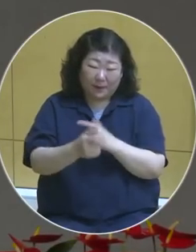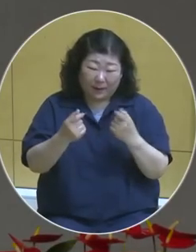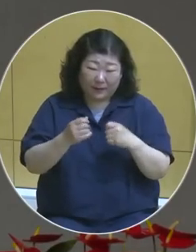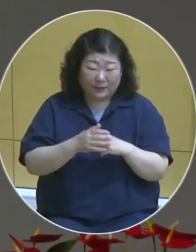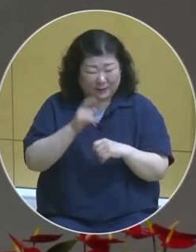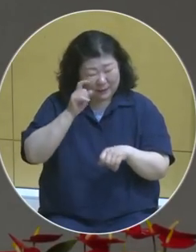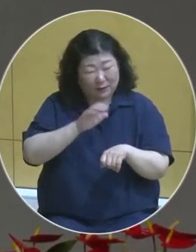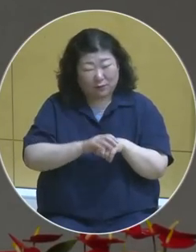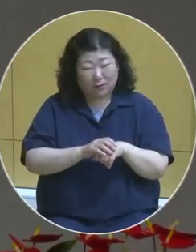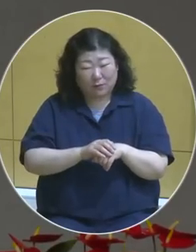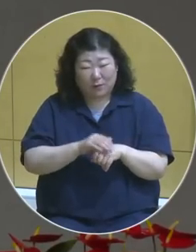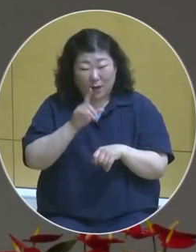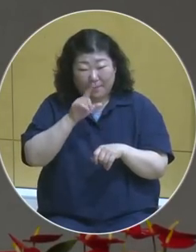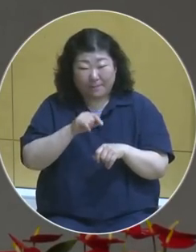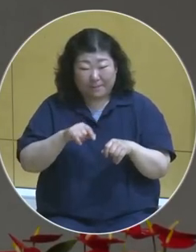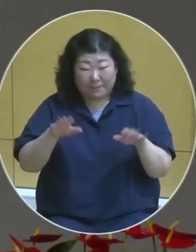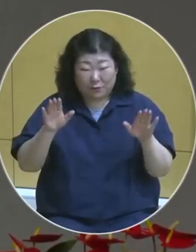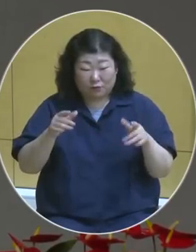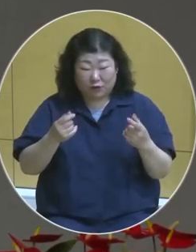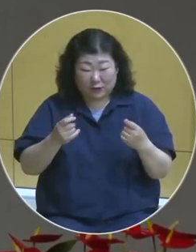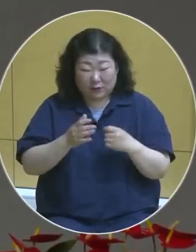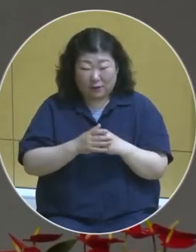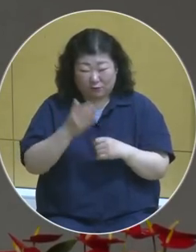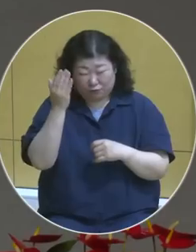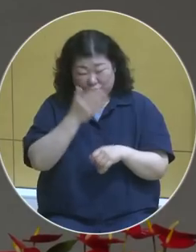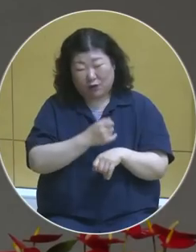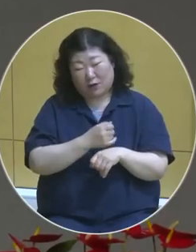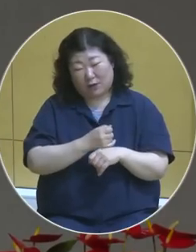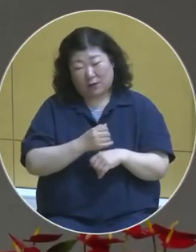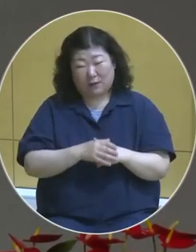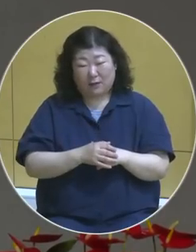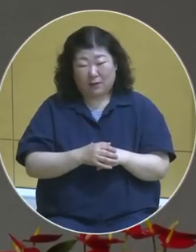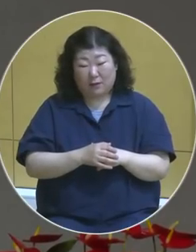하나님, 저 여러분 이 말씀이 참 이해하기 어렵죠. 여러분,